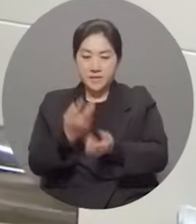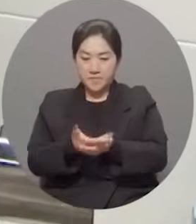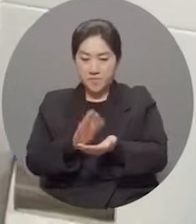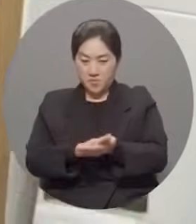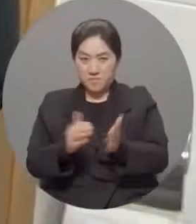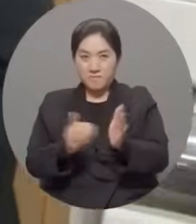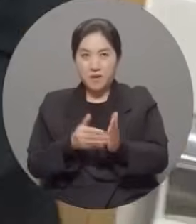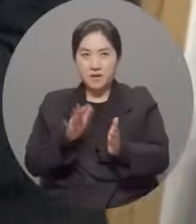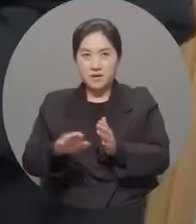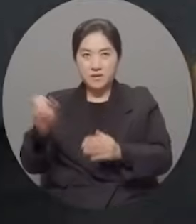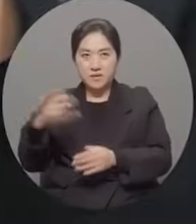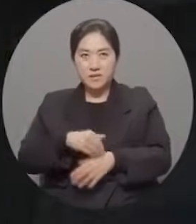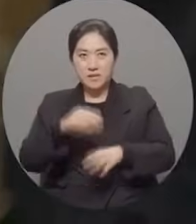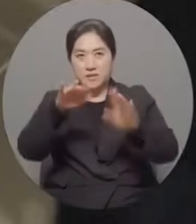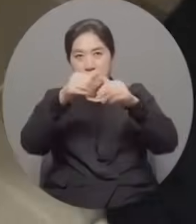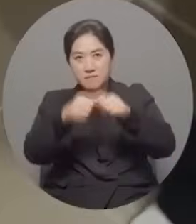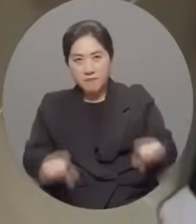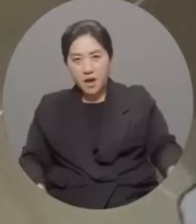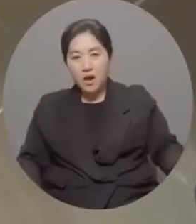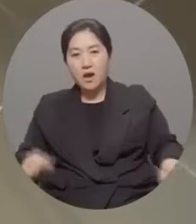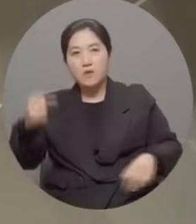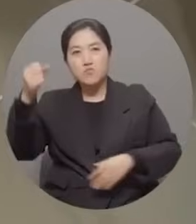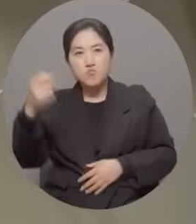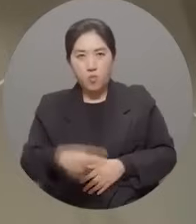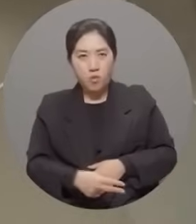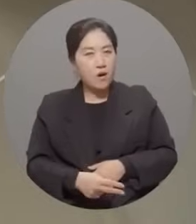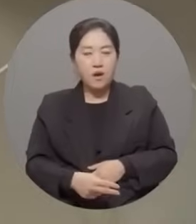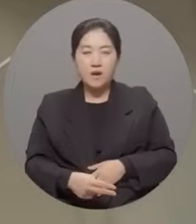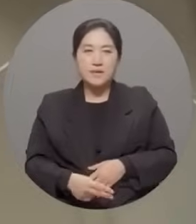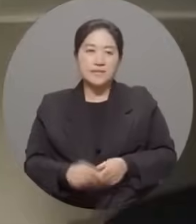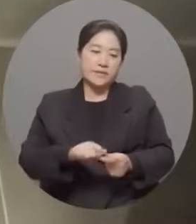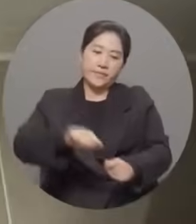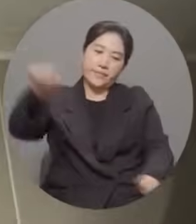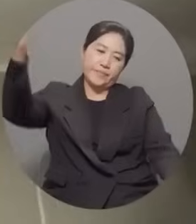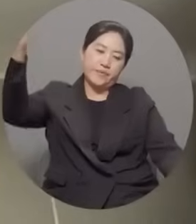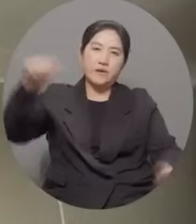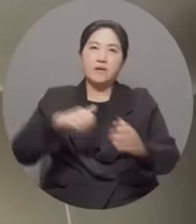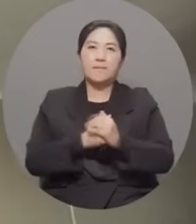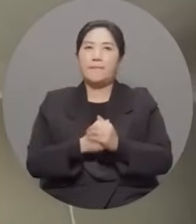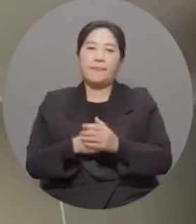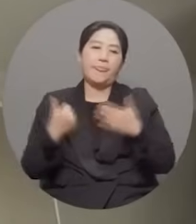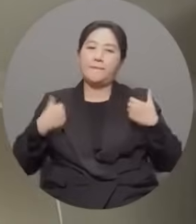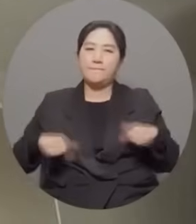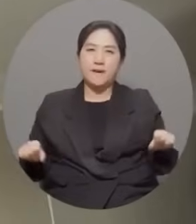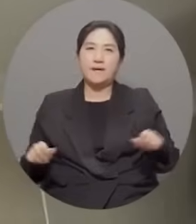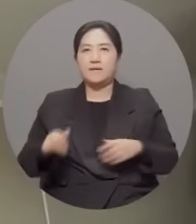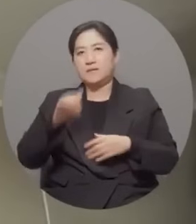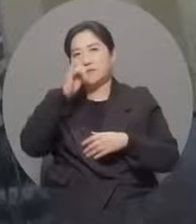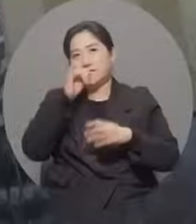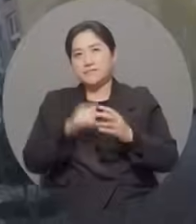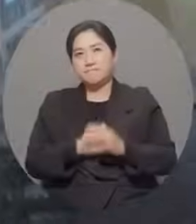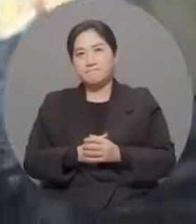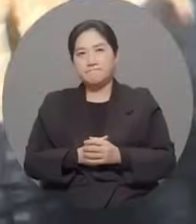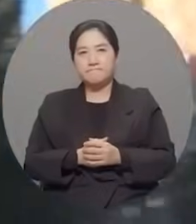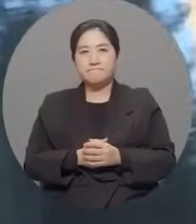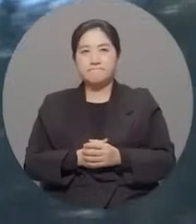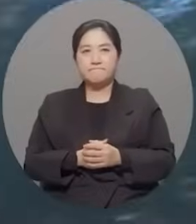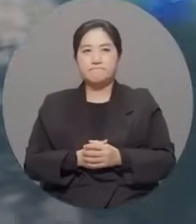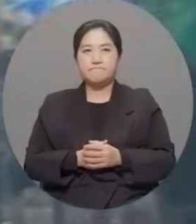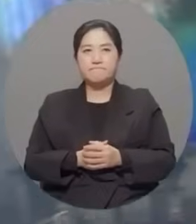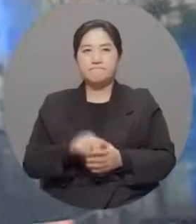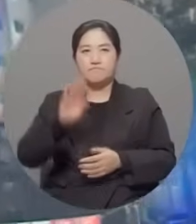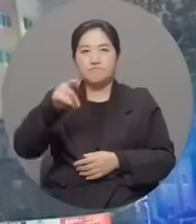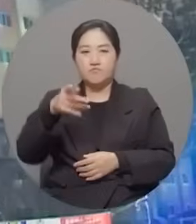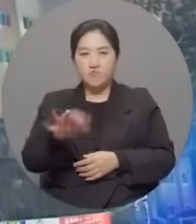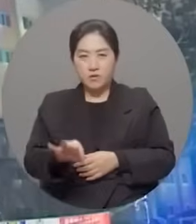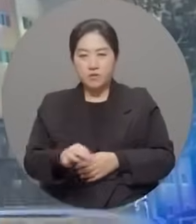공사에도 이렇게 다시 타일이 깨지면서 아예 테이프를 붙이고 공사를 포기한 경우도 있습니다. 부영